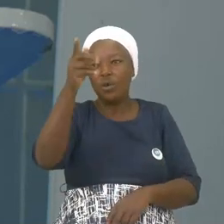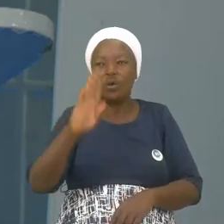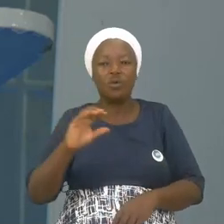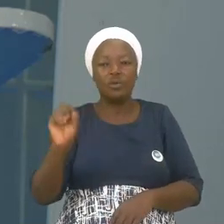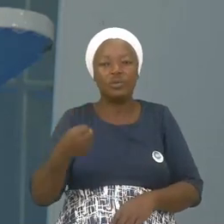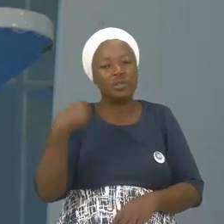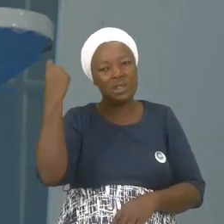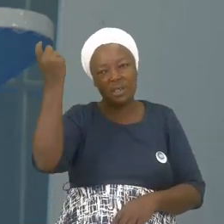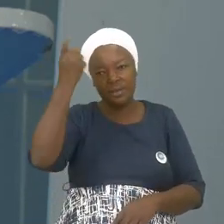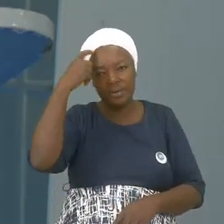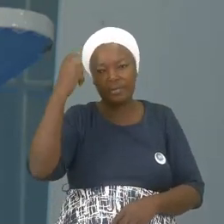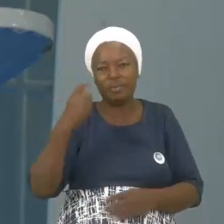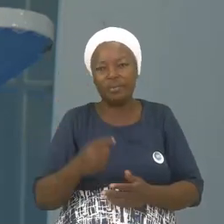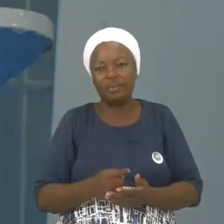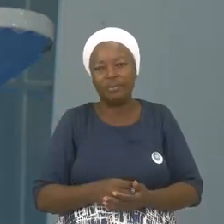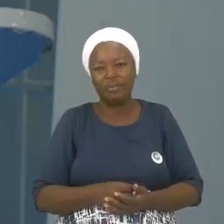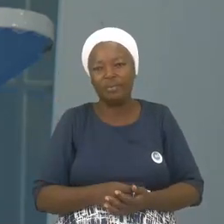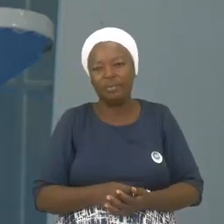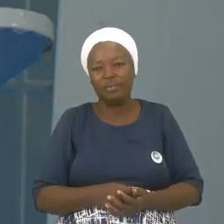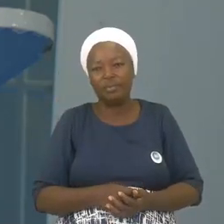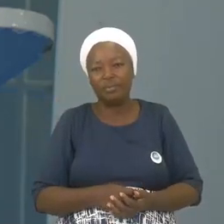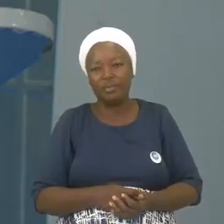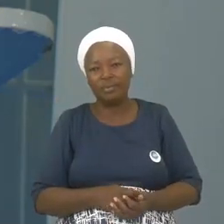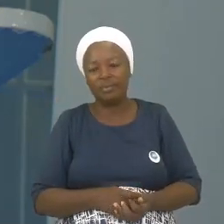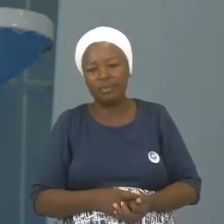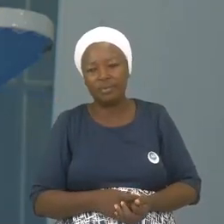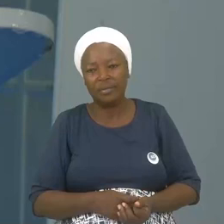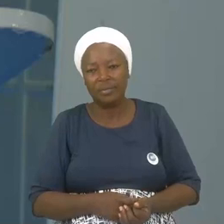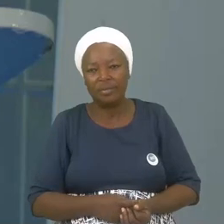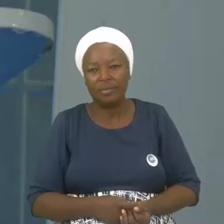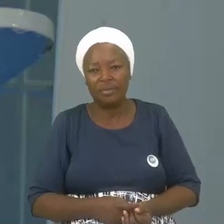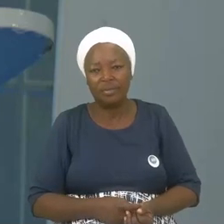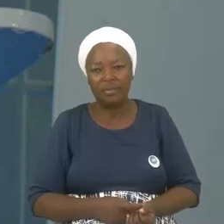Tu fais partie de l'accroissement du royaume de Dieu.